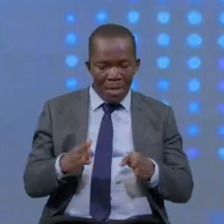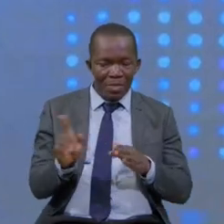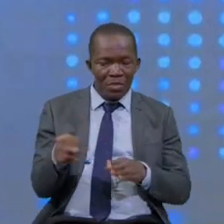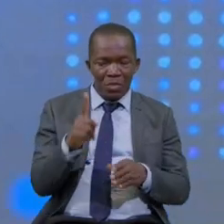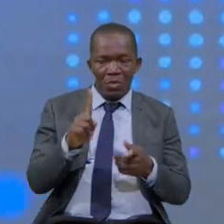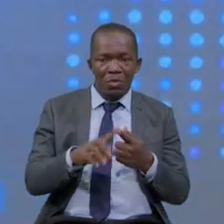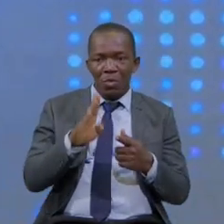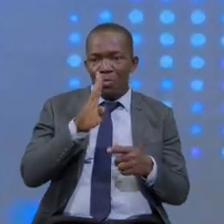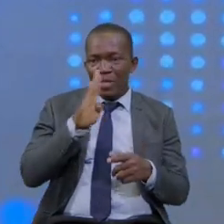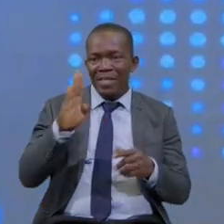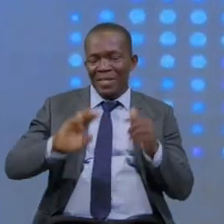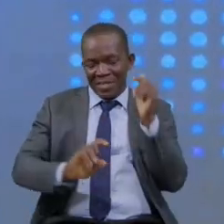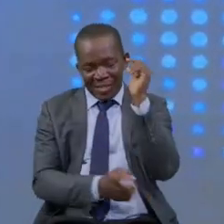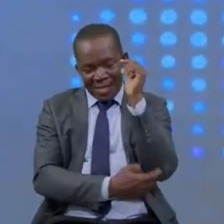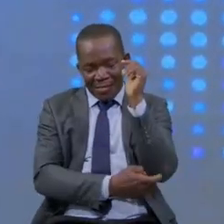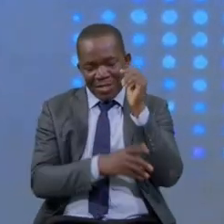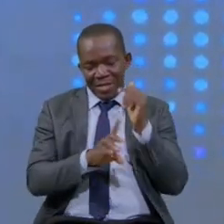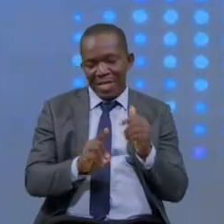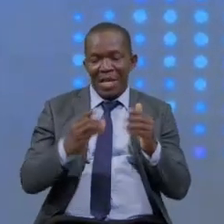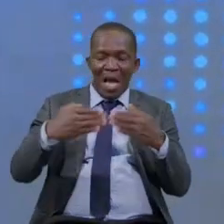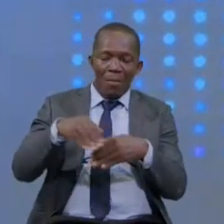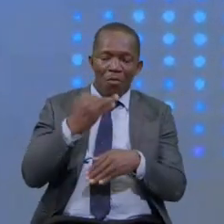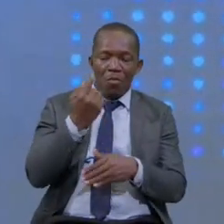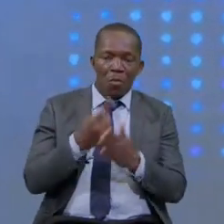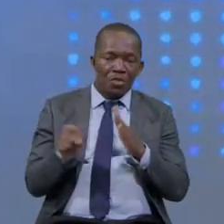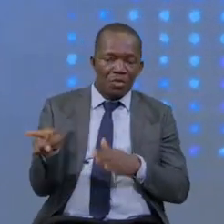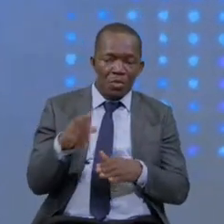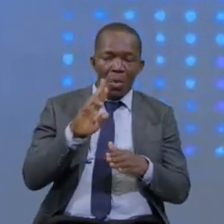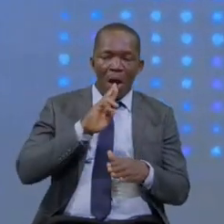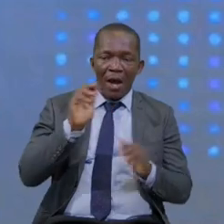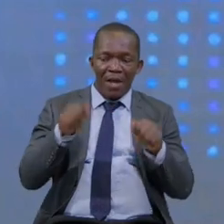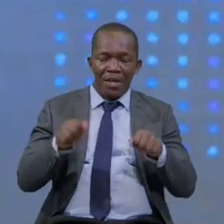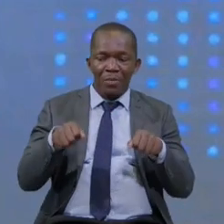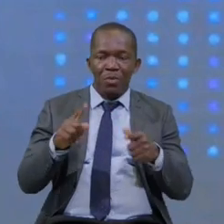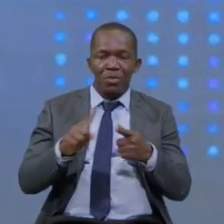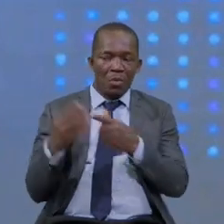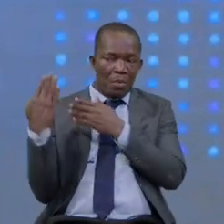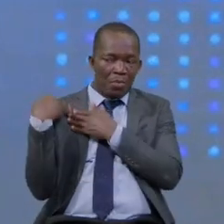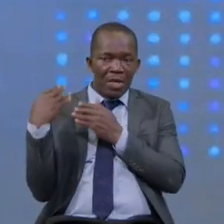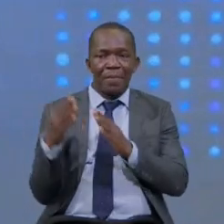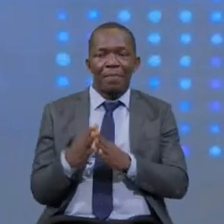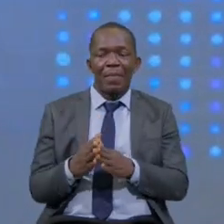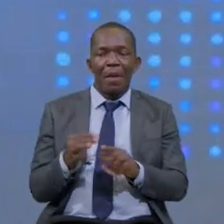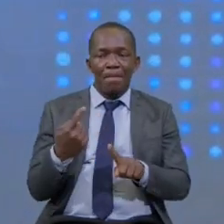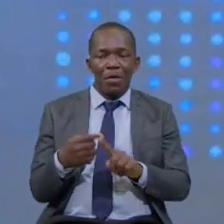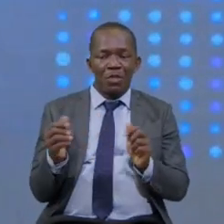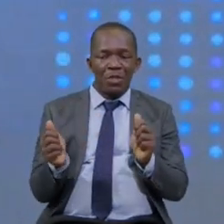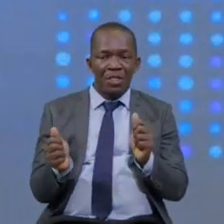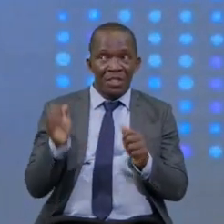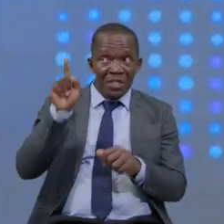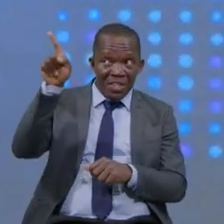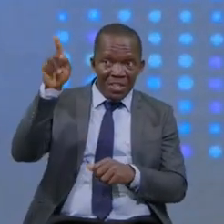de vos forces. Vous voyez cela. Mais il, avec cette tentation,